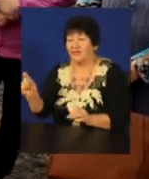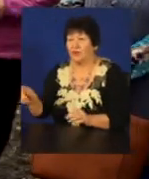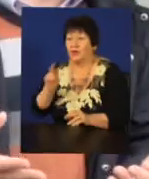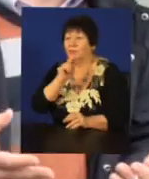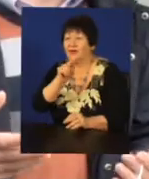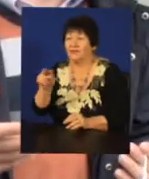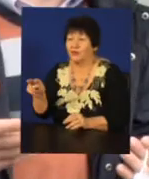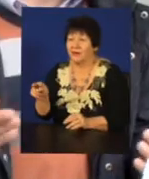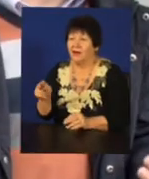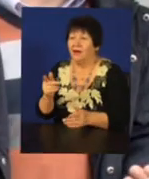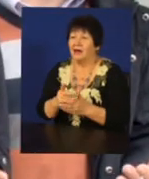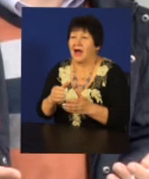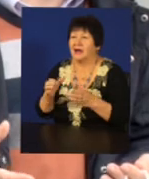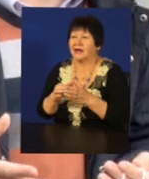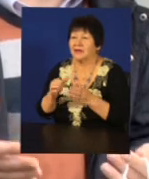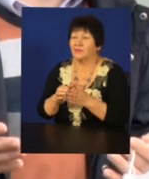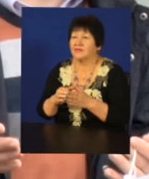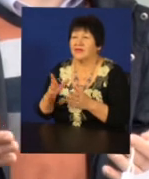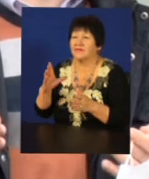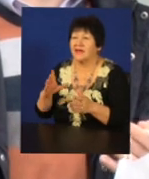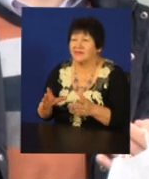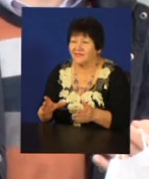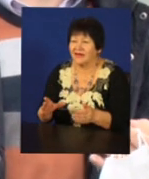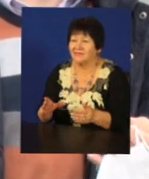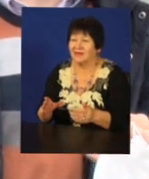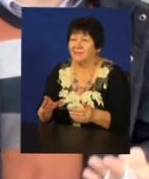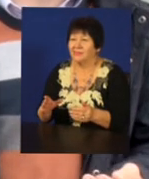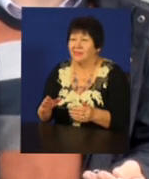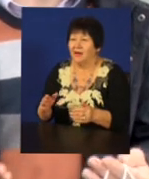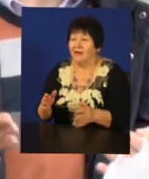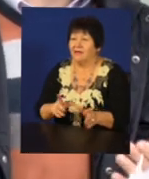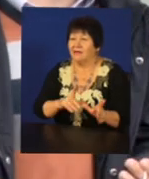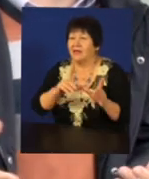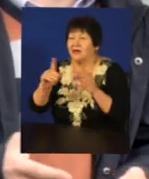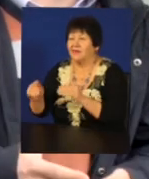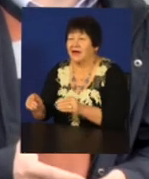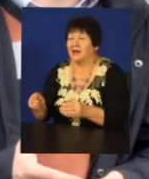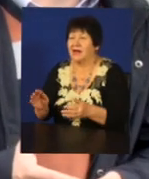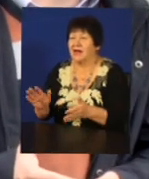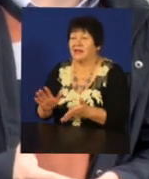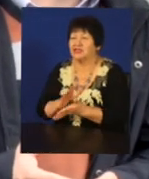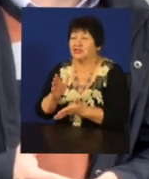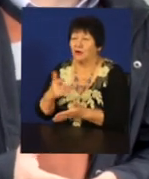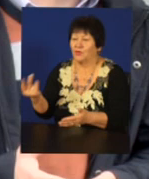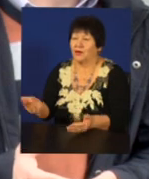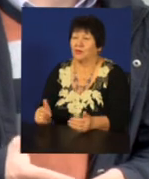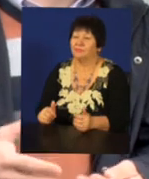privitor la gradul de satisfacție privind evacuarea, managementul deșeurilor.